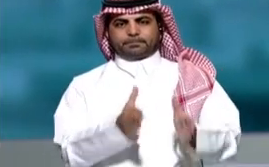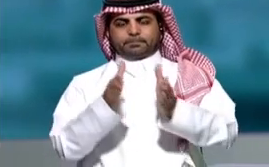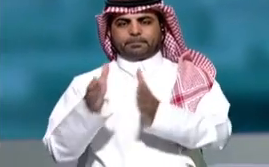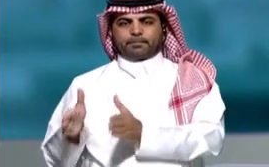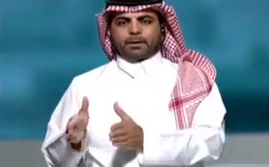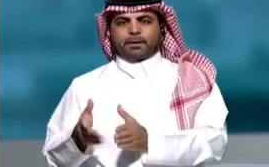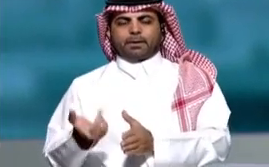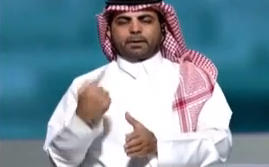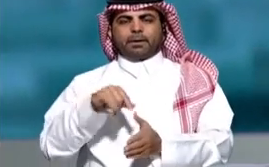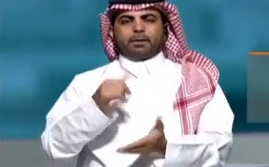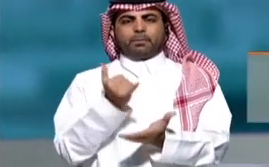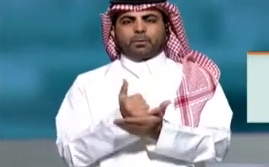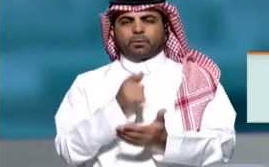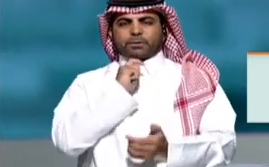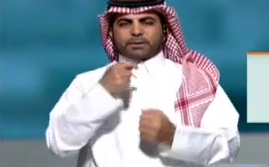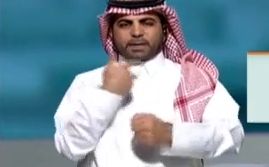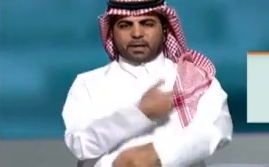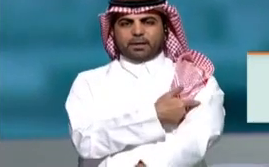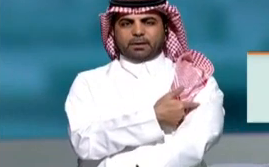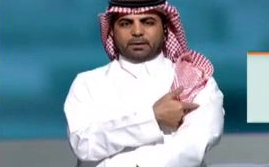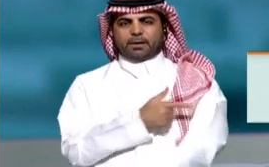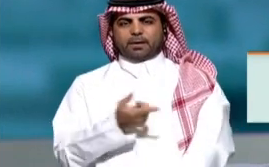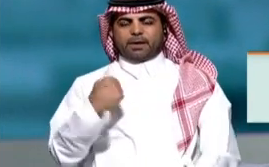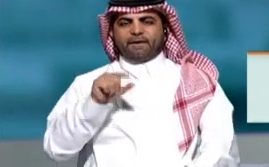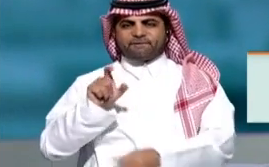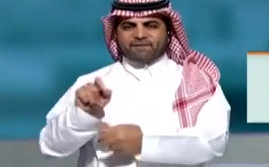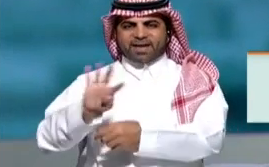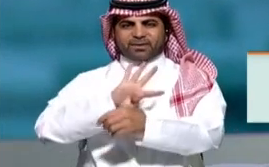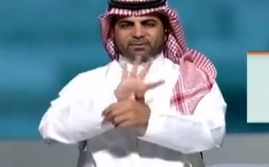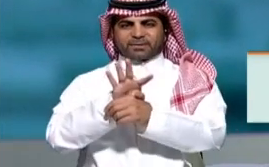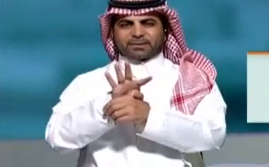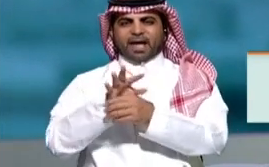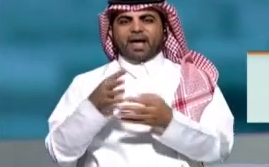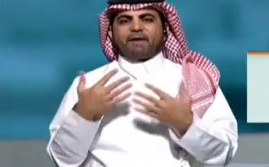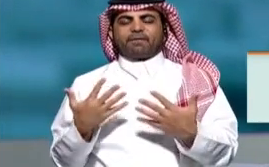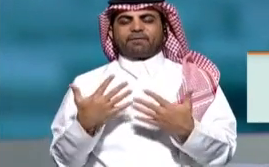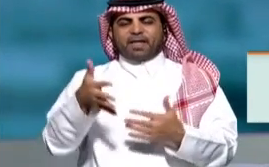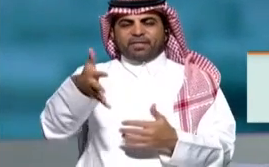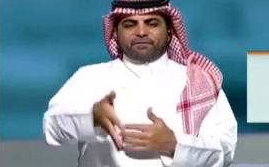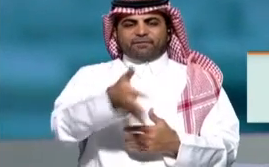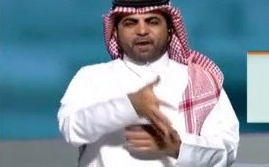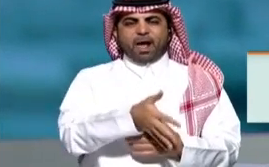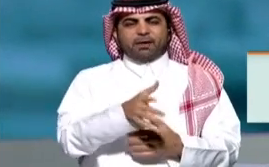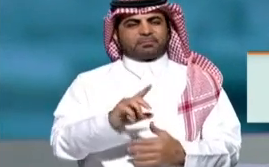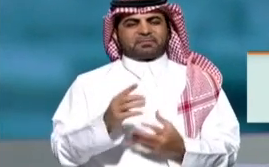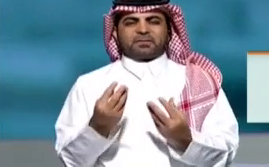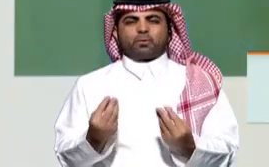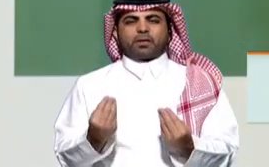كما أوضح المتحدث باسم وزارة الصحة أن الفيروس أخف وطأة على الأطفال.